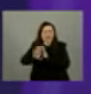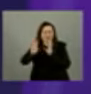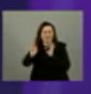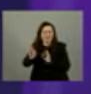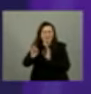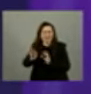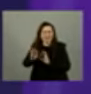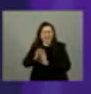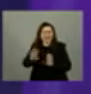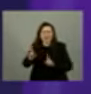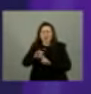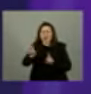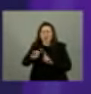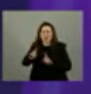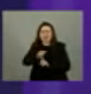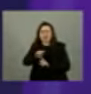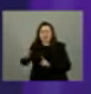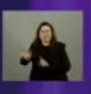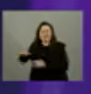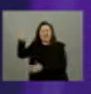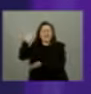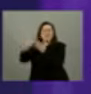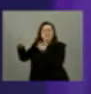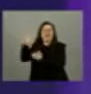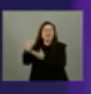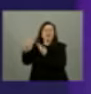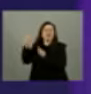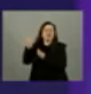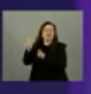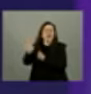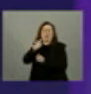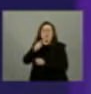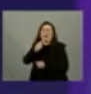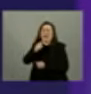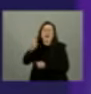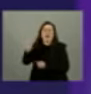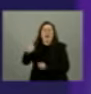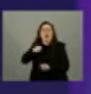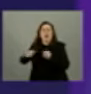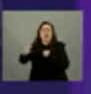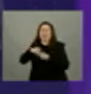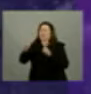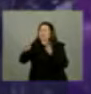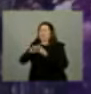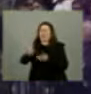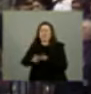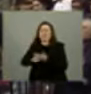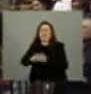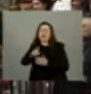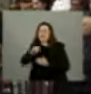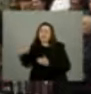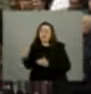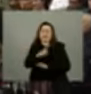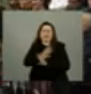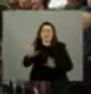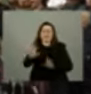λέει ο κύριος Κουσούλης, και τον ακούω τέχνασμα μιας ρητορικής που αναπτύσσει αυτή την ώρα, έχουν